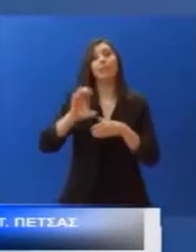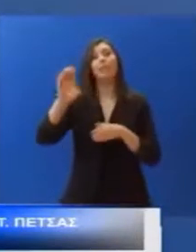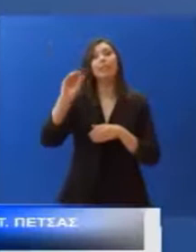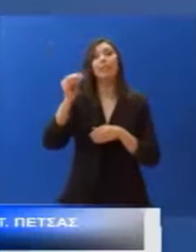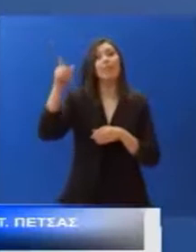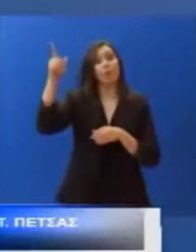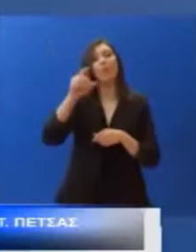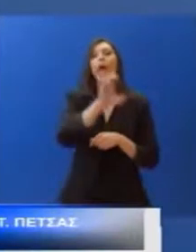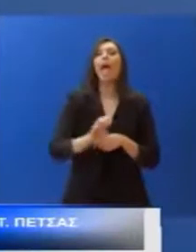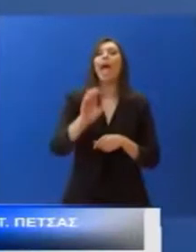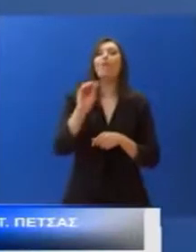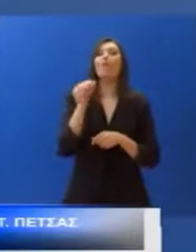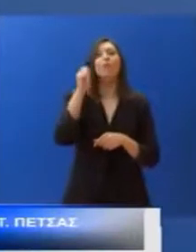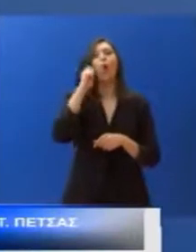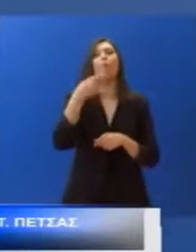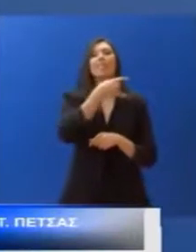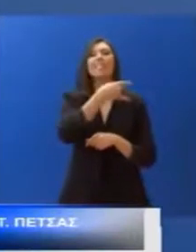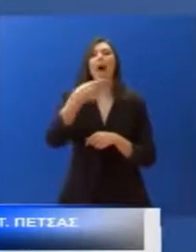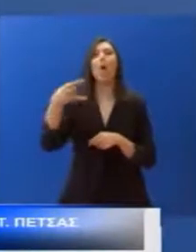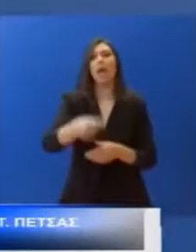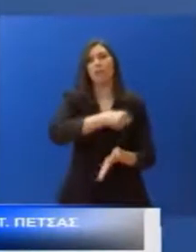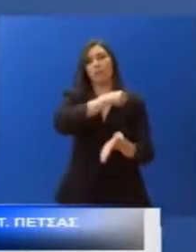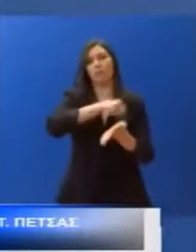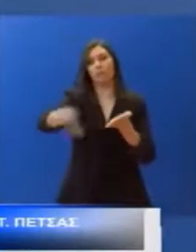ο Ευρωβουλευτής κ. Θεόδωρος Ζαγοράκης.